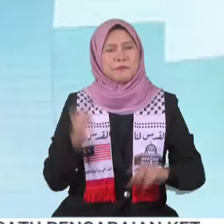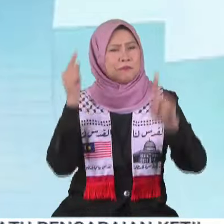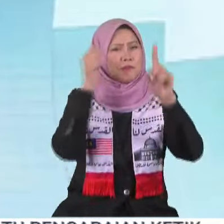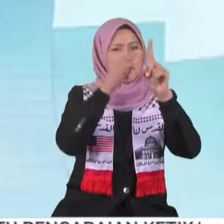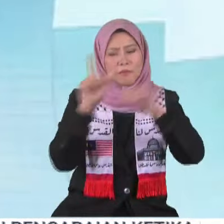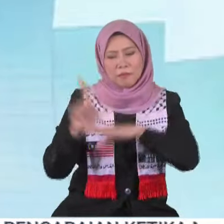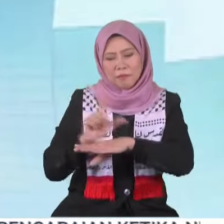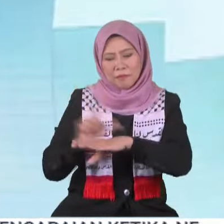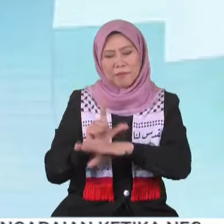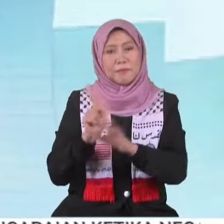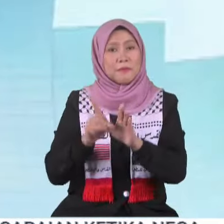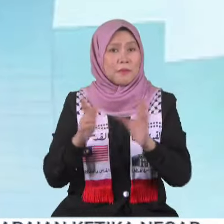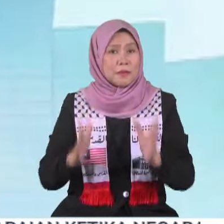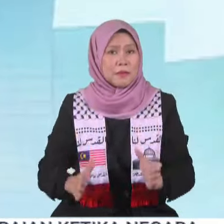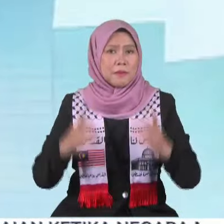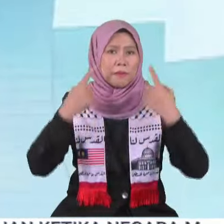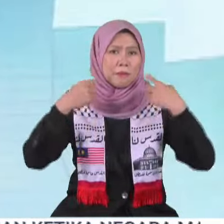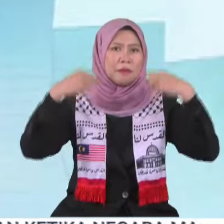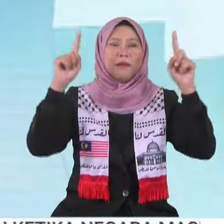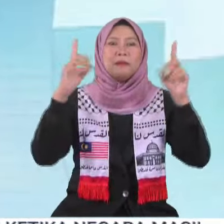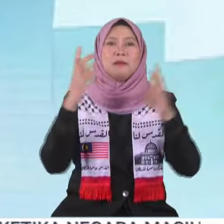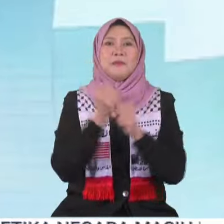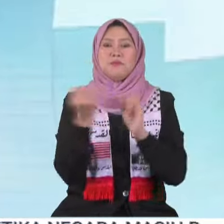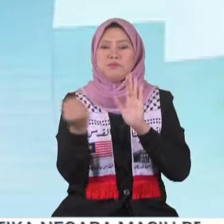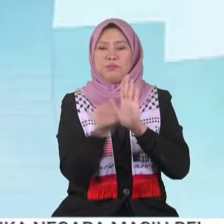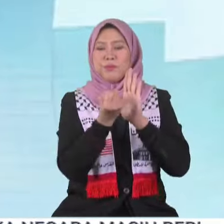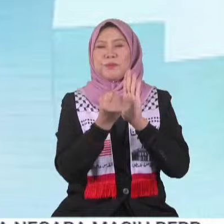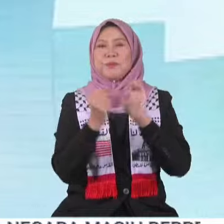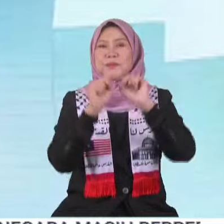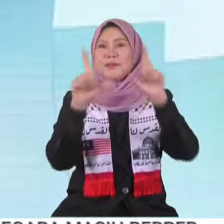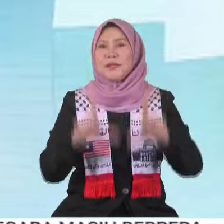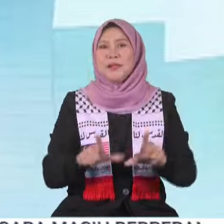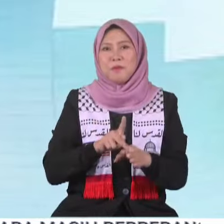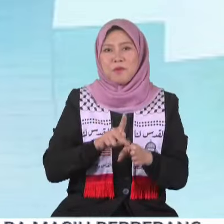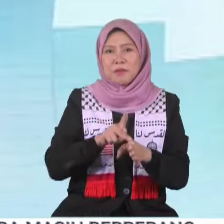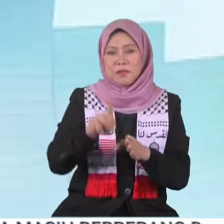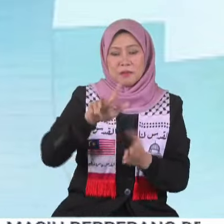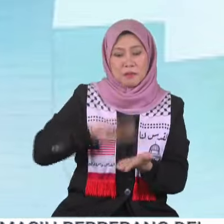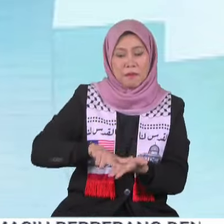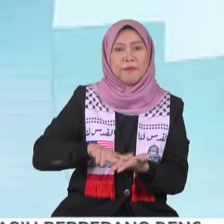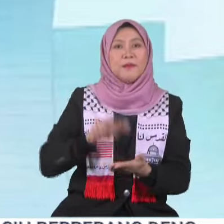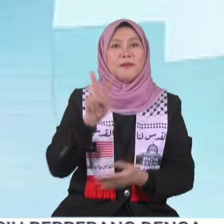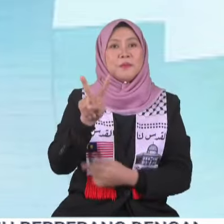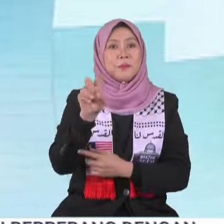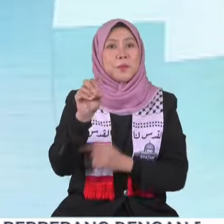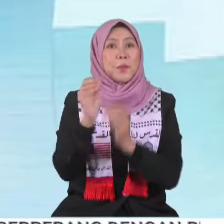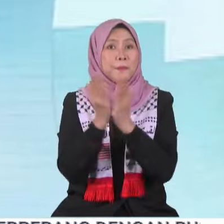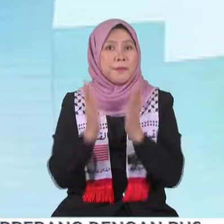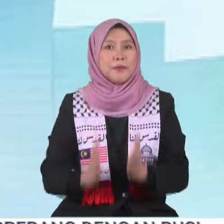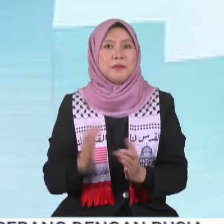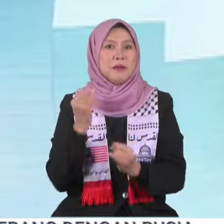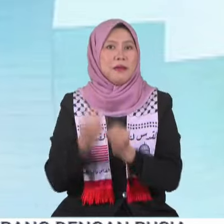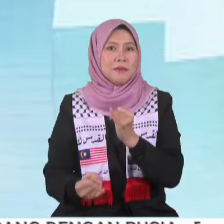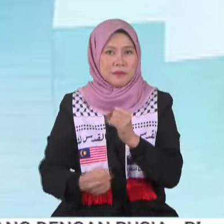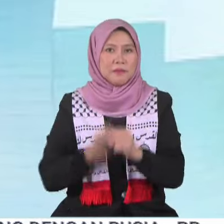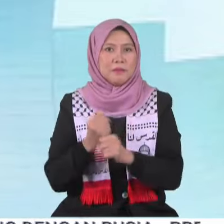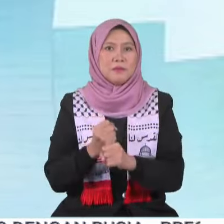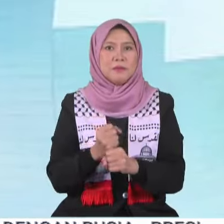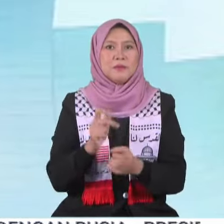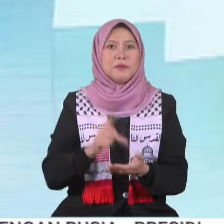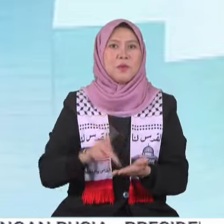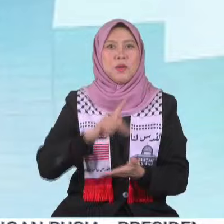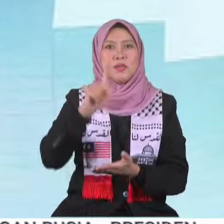Bertujuan melatih peserta sehingga berjaya mendapat pensijilan profesional yang diiktiraf, 20 pelajar tahun akhir Kolej Komuniti Padang